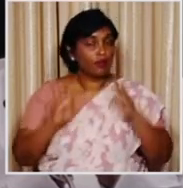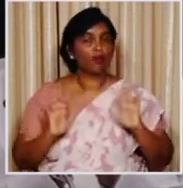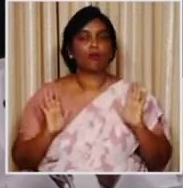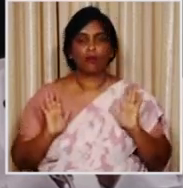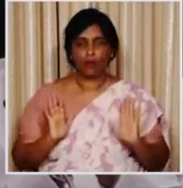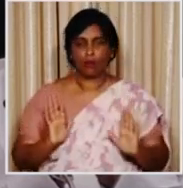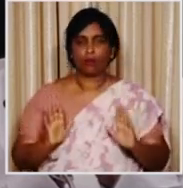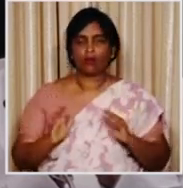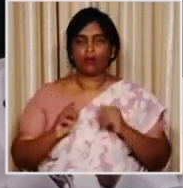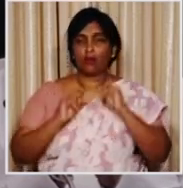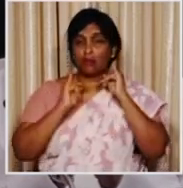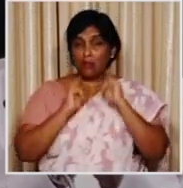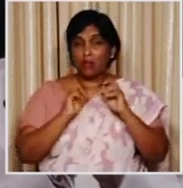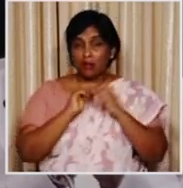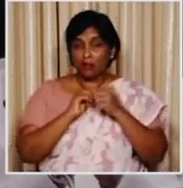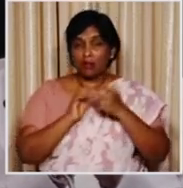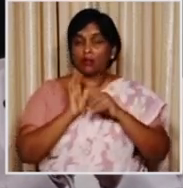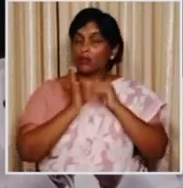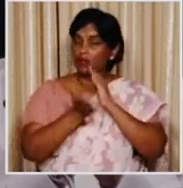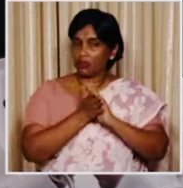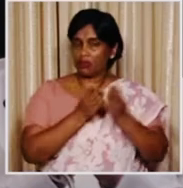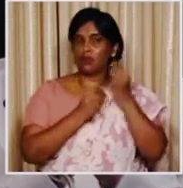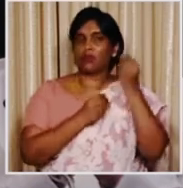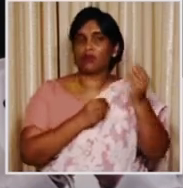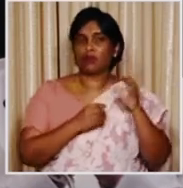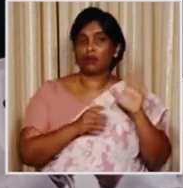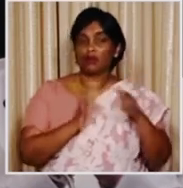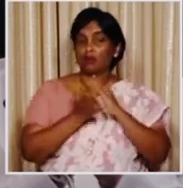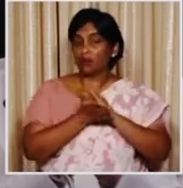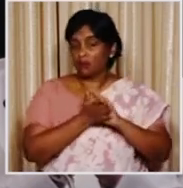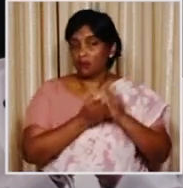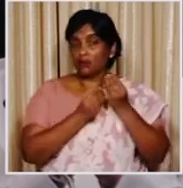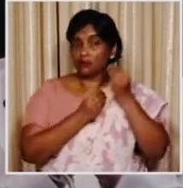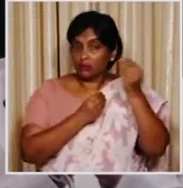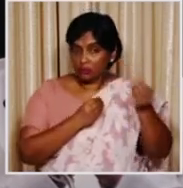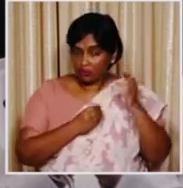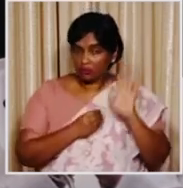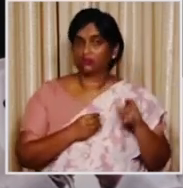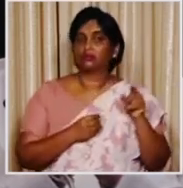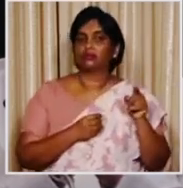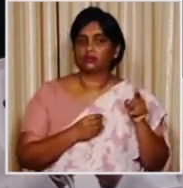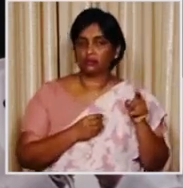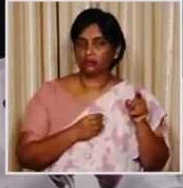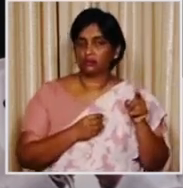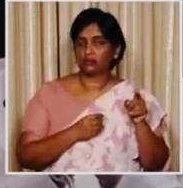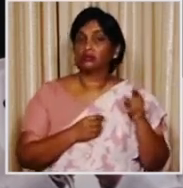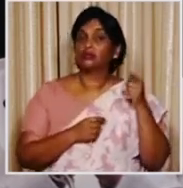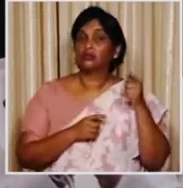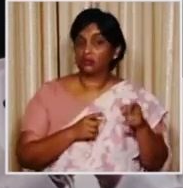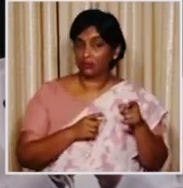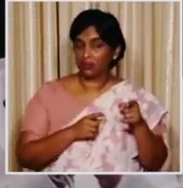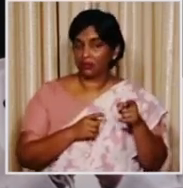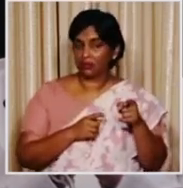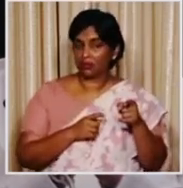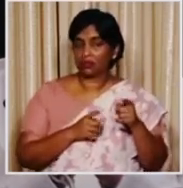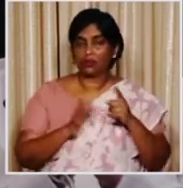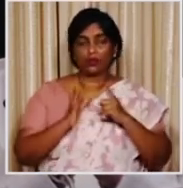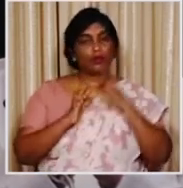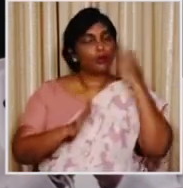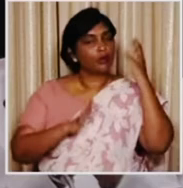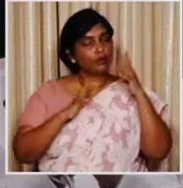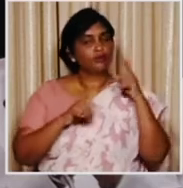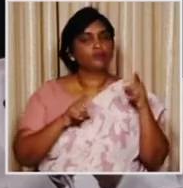මේ විතර නම් වින්දිතයන්ට යුක්තියක් ලැබෙන්න ඕනේ ඒ ලුප්පිය යුක්තියක් ලැබෙන්න නම් මේකට